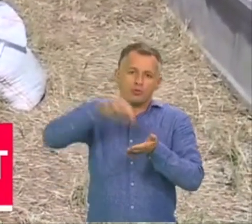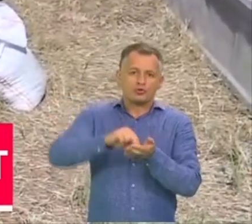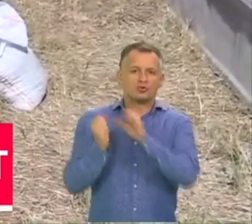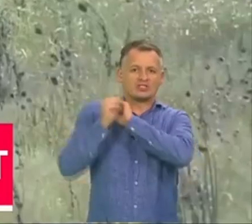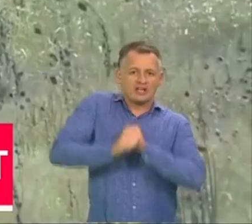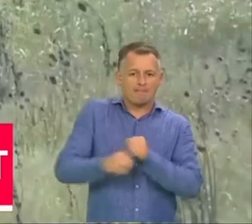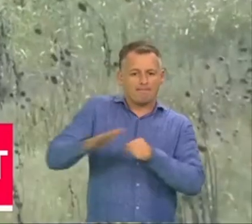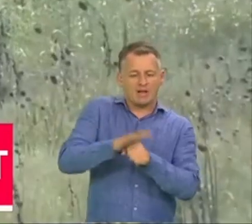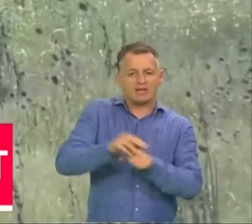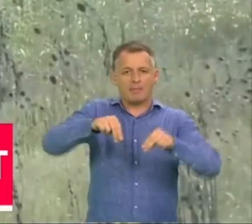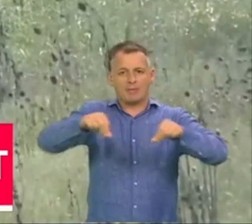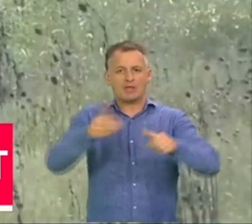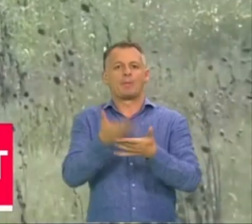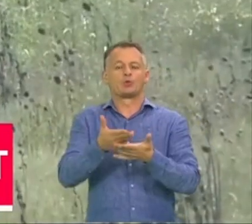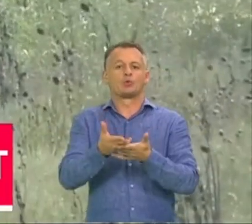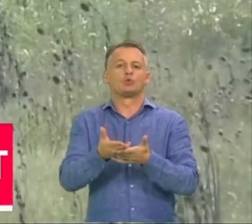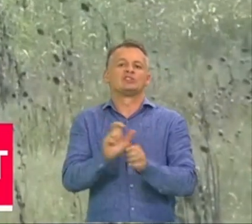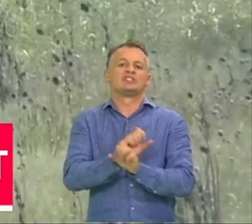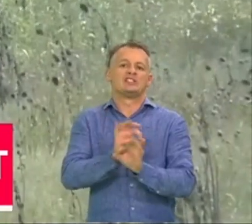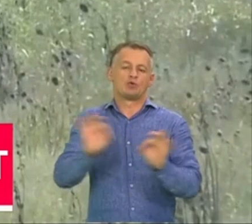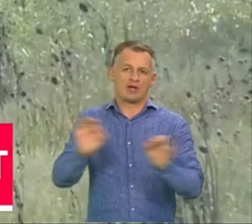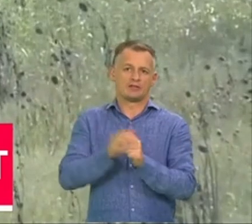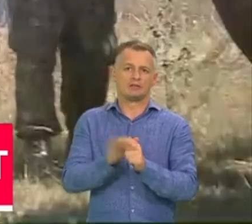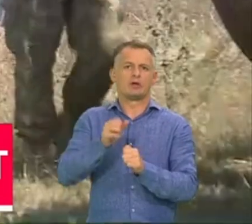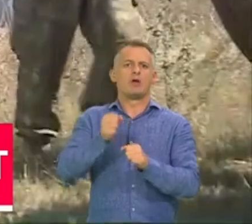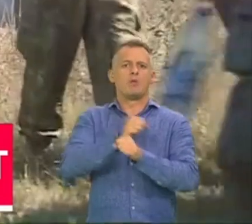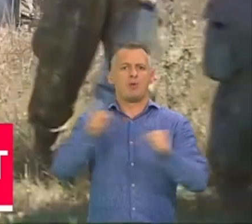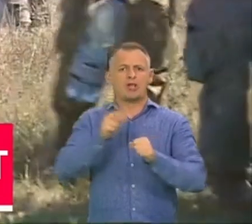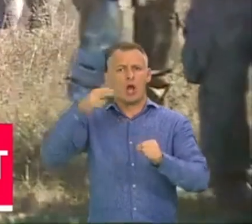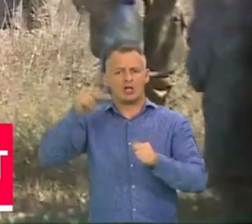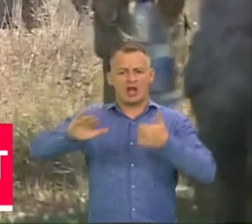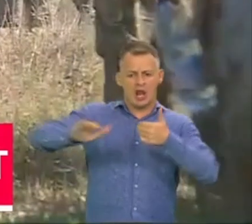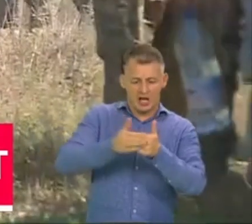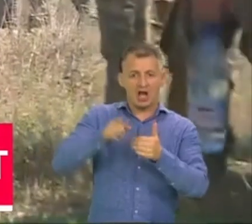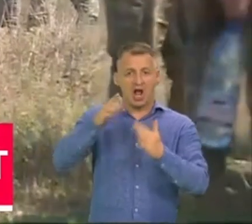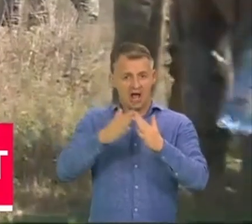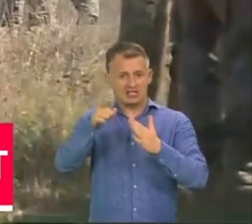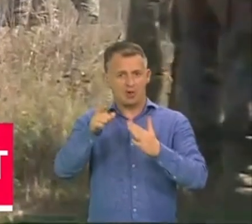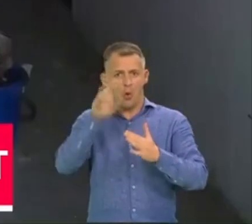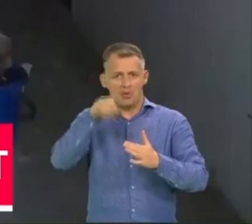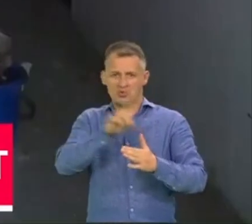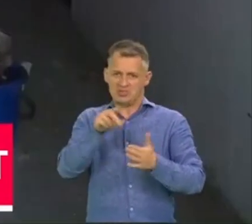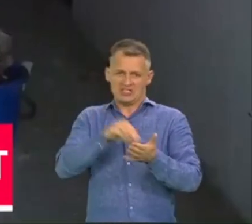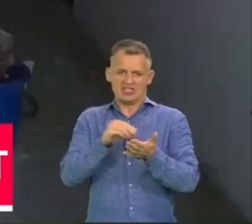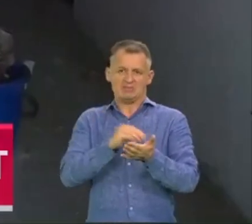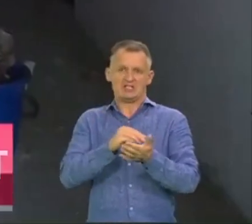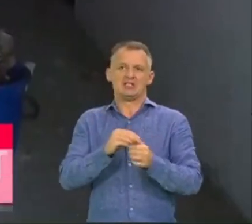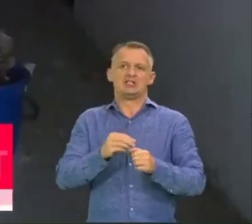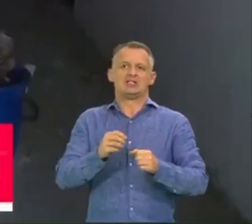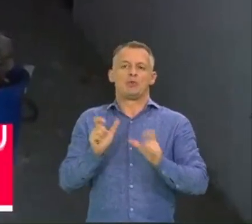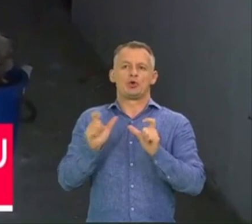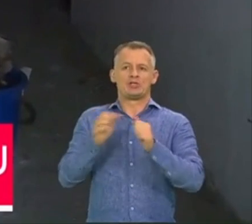siguranță. Bombardamentele însă continuă. Chiar și cu adăposturile lângă case, oamenii nu se simt în siguranță. Noaptea a mai fost două lovituri